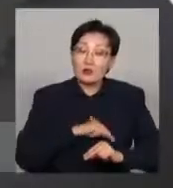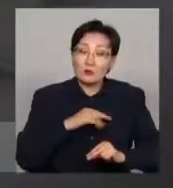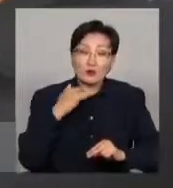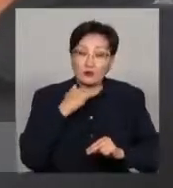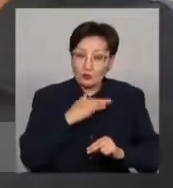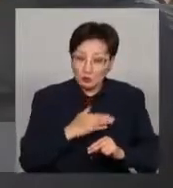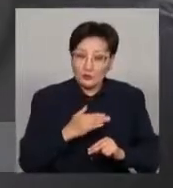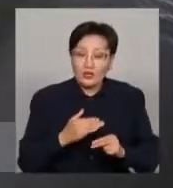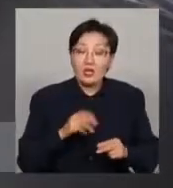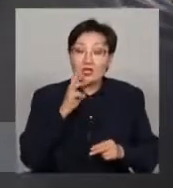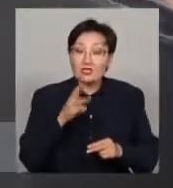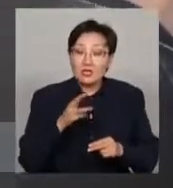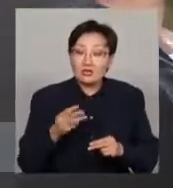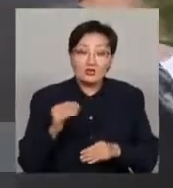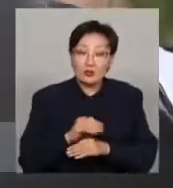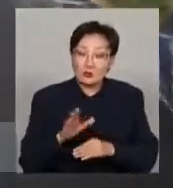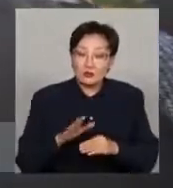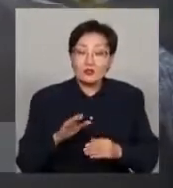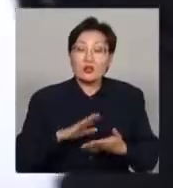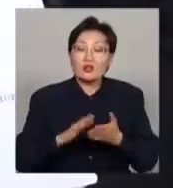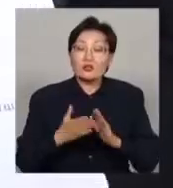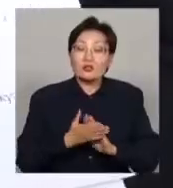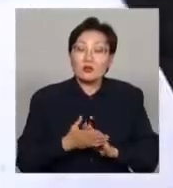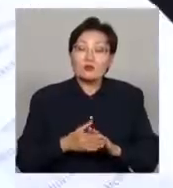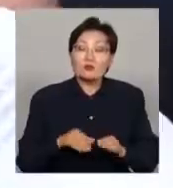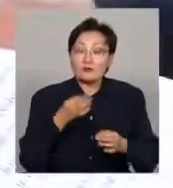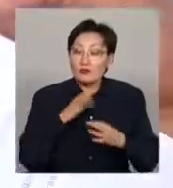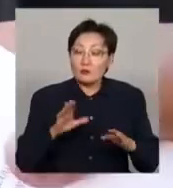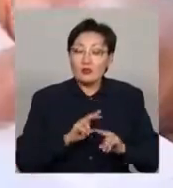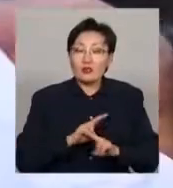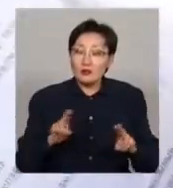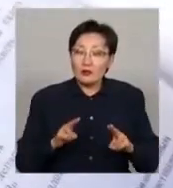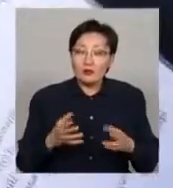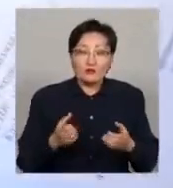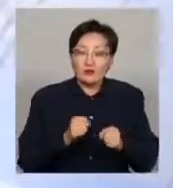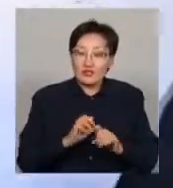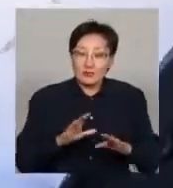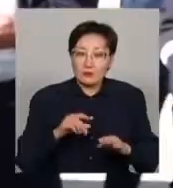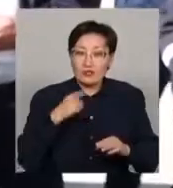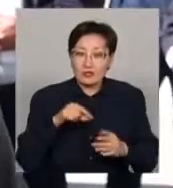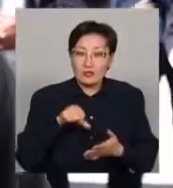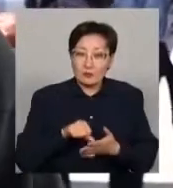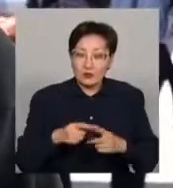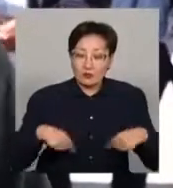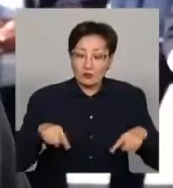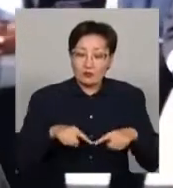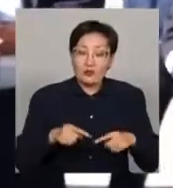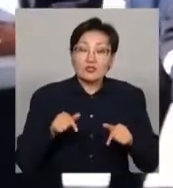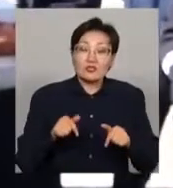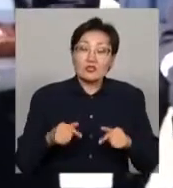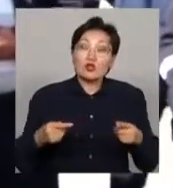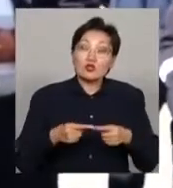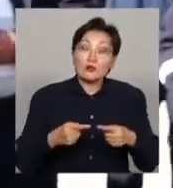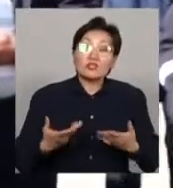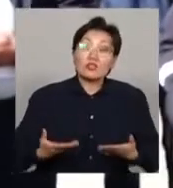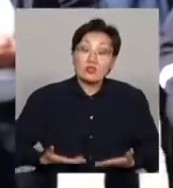етектен болса да жалақы жарымайды. Еңбек шарты ұнамаса ешкімді ұстамаймыз дейтін көрінеді компания өкілдері. Сүйгілеу осы арада үй жалдап отқандар